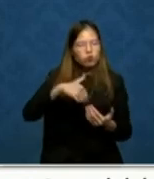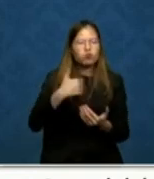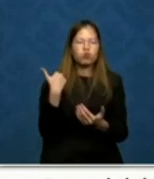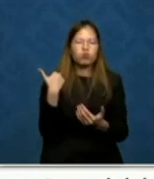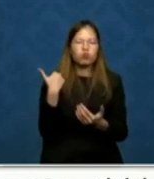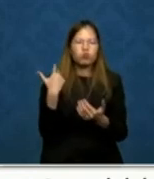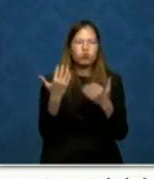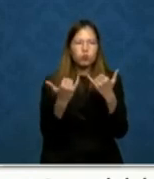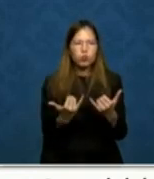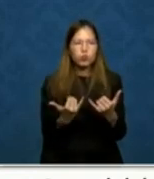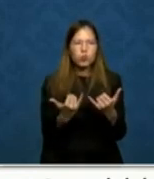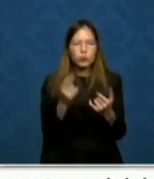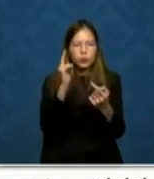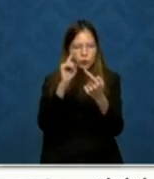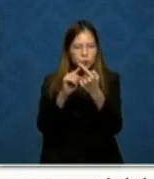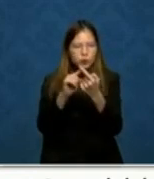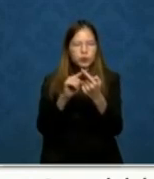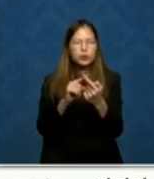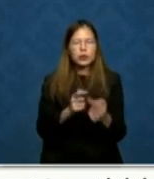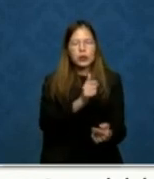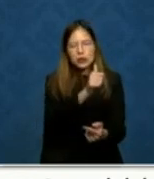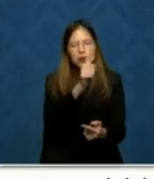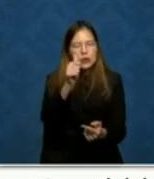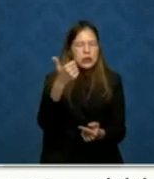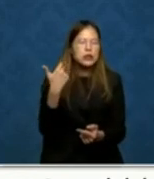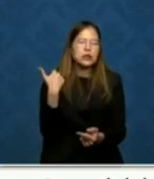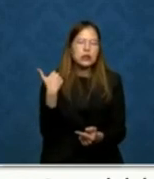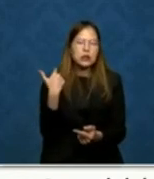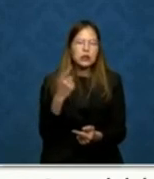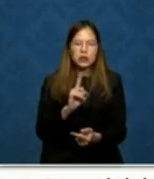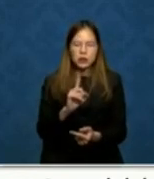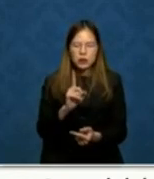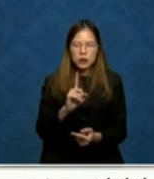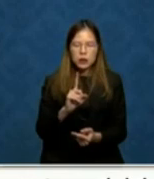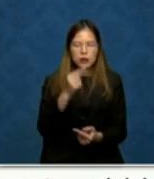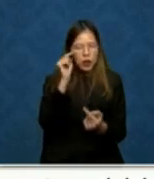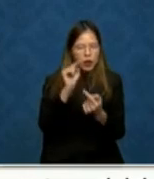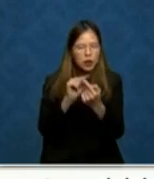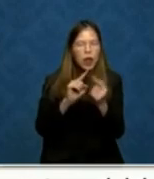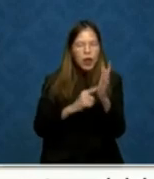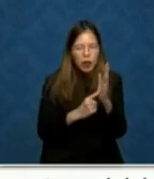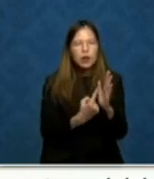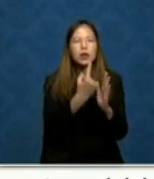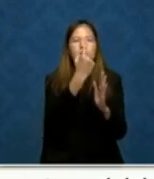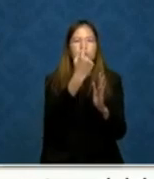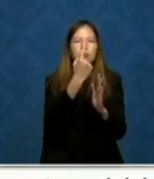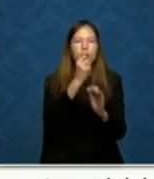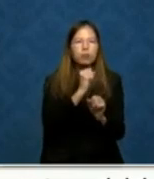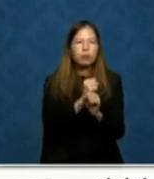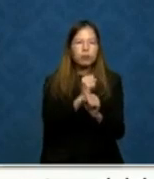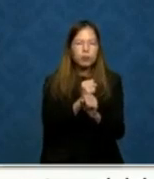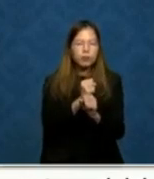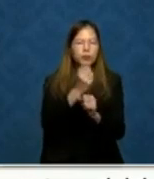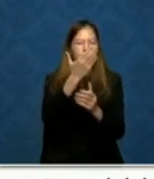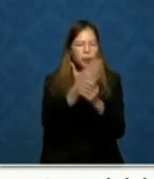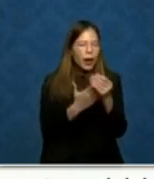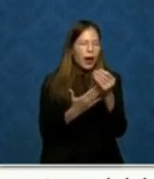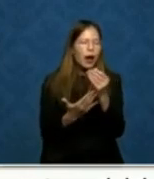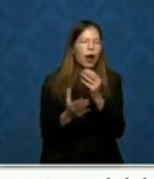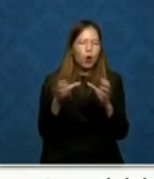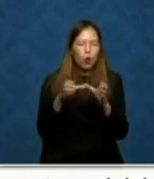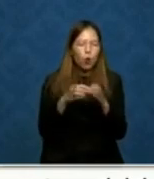วันนี้ก็ถือว่าเป็นนิมิตหมายอันดีอย่างน้อยๆเราได้เริ่มตั้งแต่สภาชุดที่แล้วแล้วเ